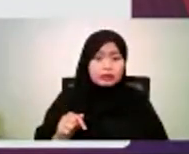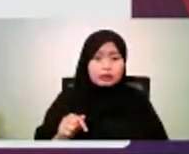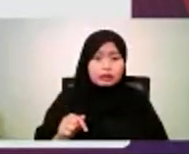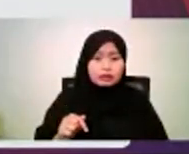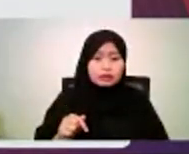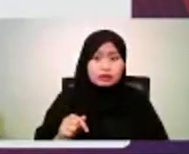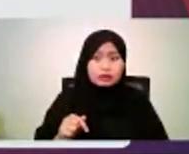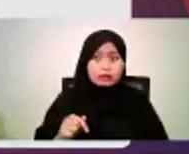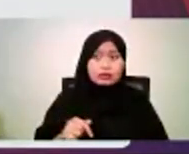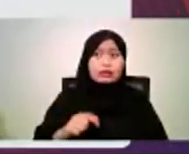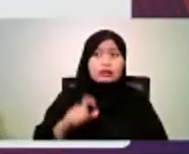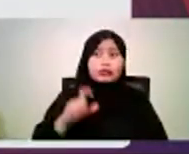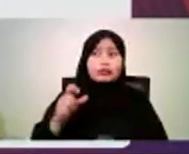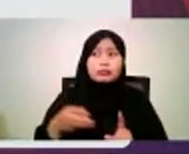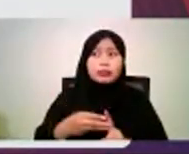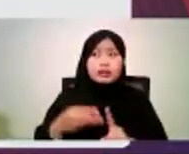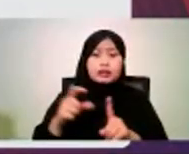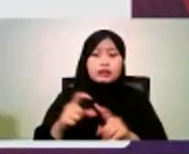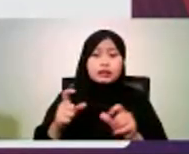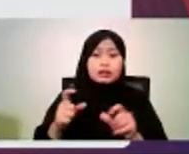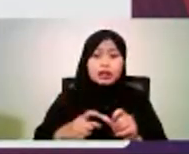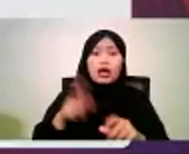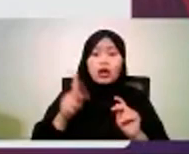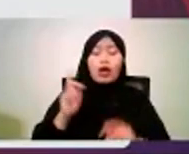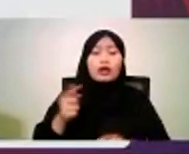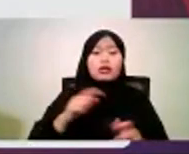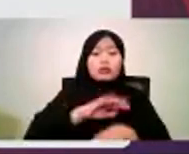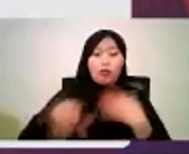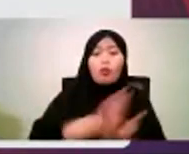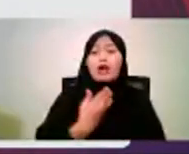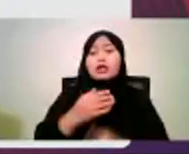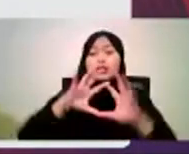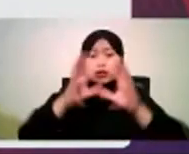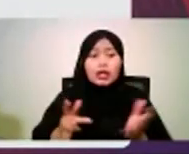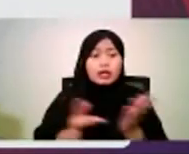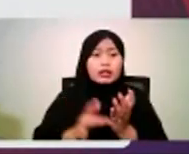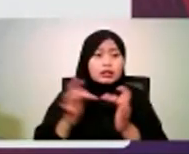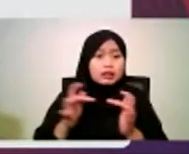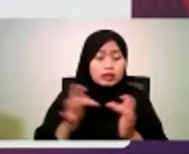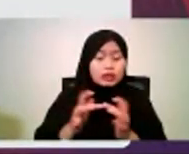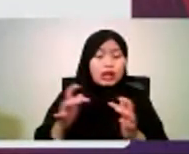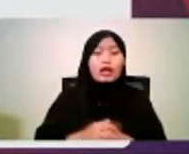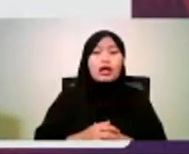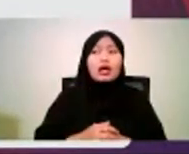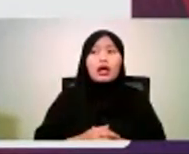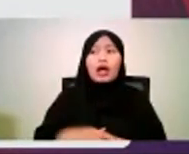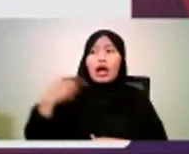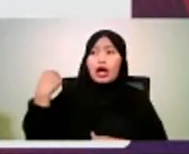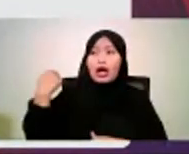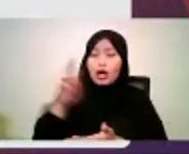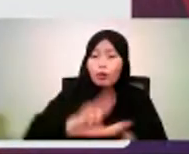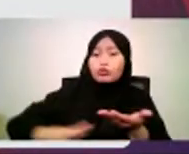cpdc saya ciptakan untuk anda-anda semuanya di dunia digital Oleh karena itu di kampus-kampus